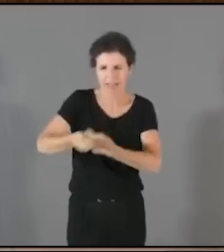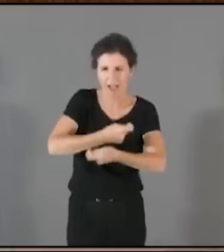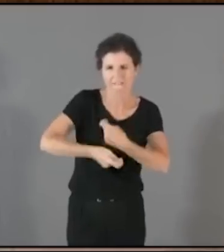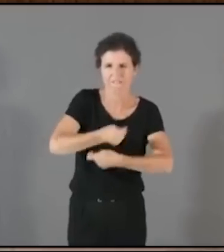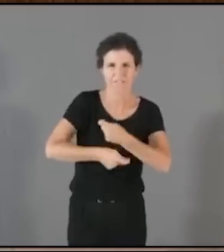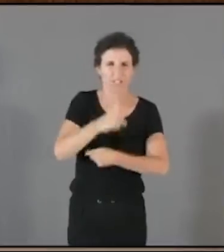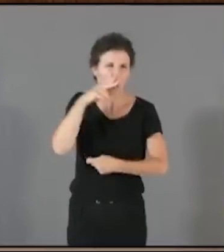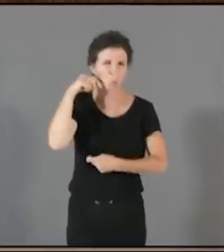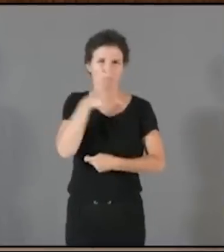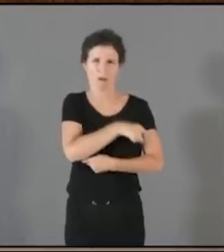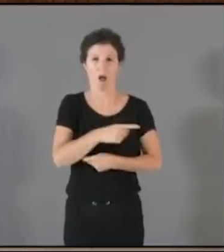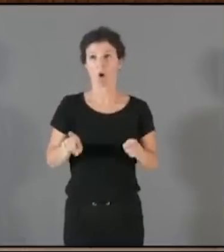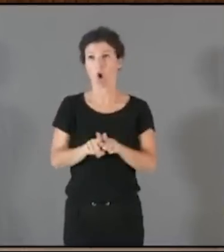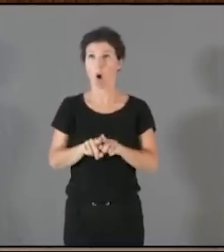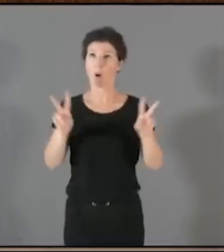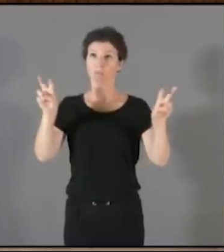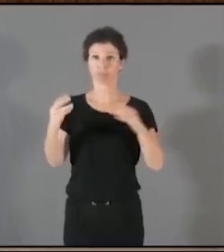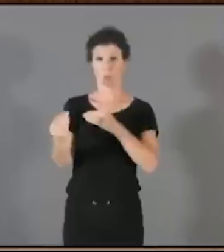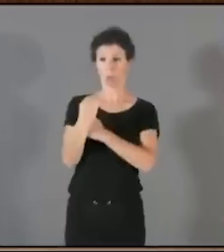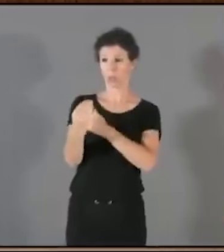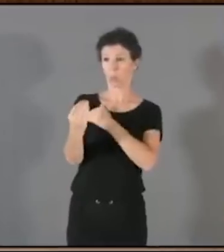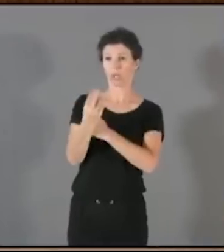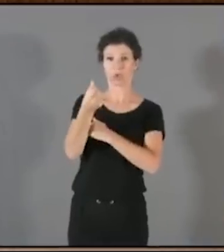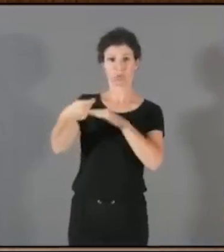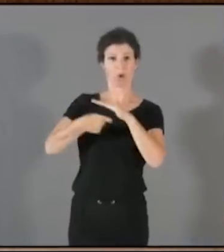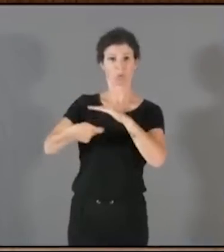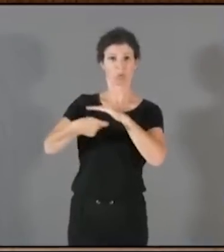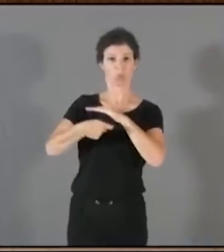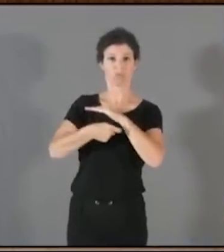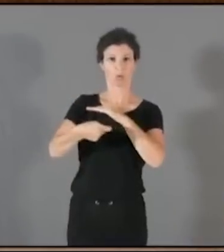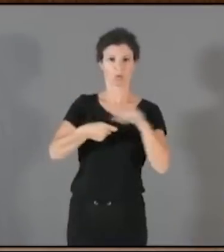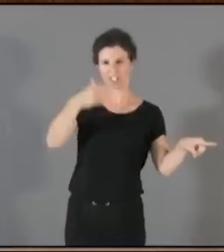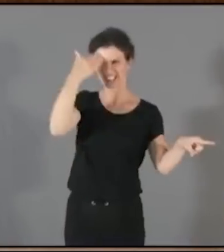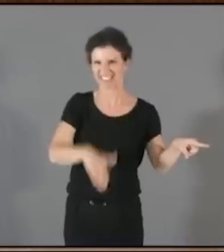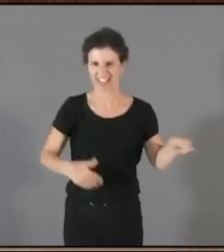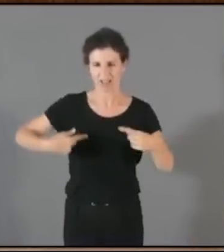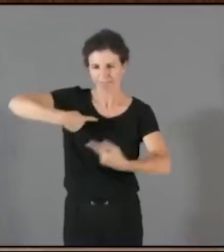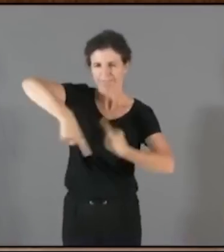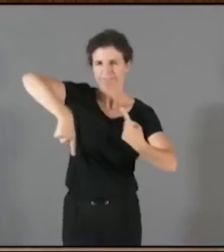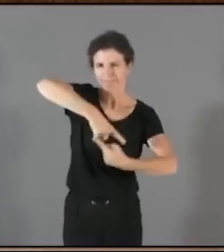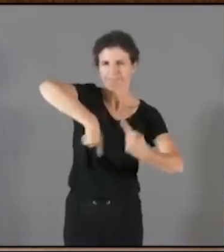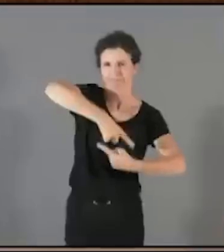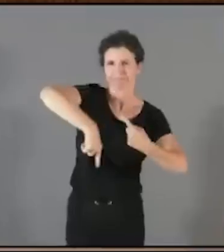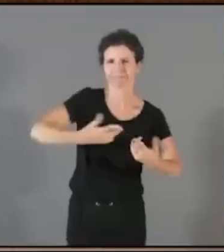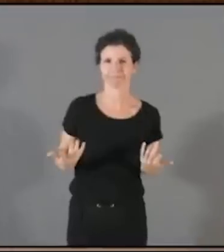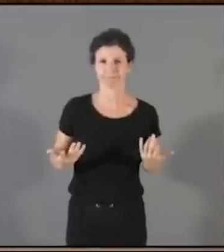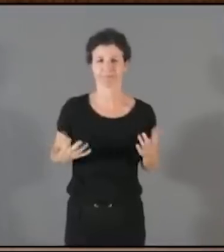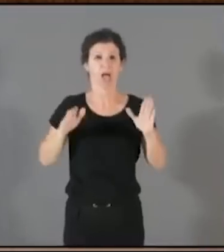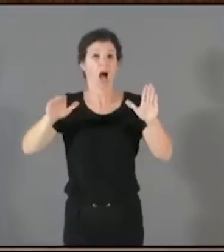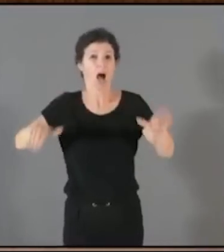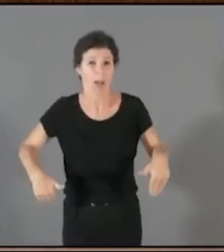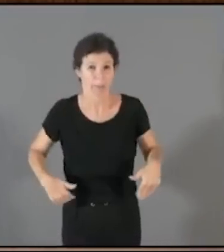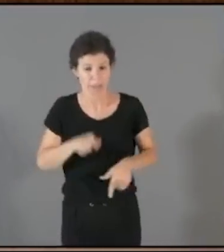Gavées de subventions, elles vont reprendre la mer et empêcher les gardes-côtes libyens de faire leur travail. Vous en